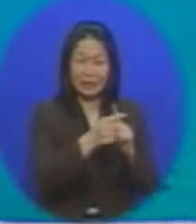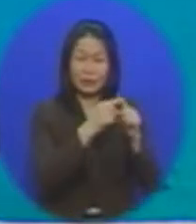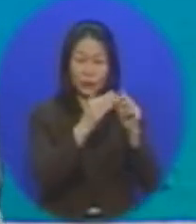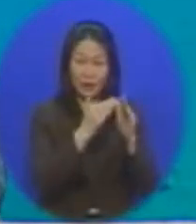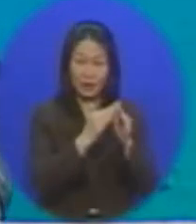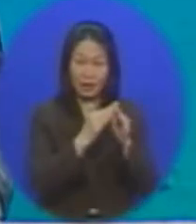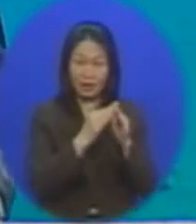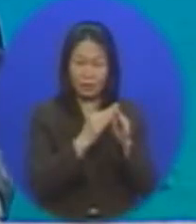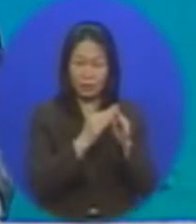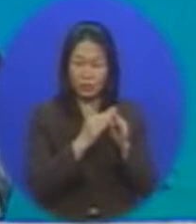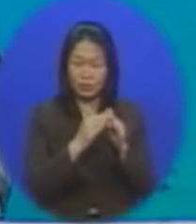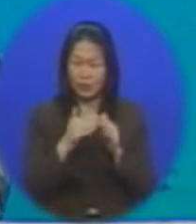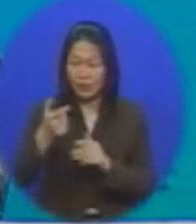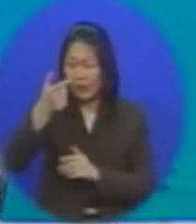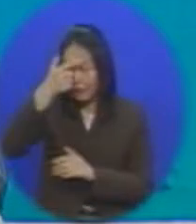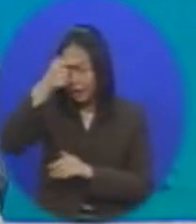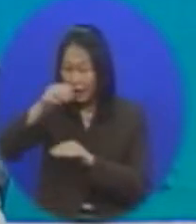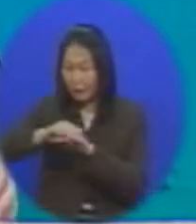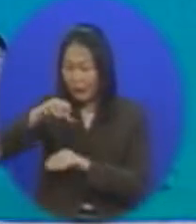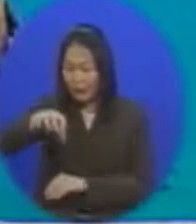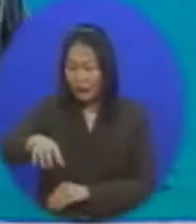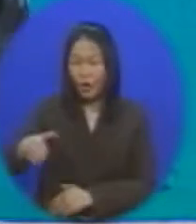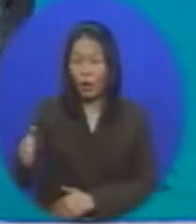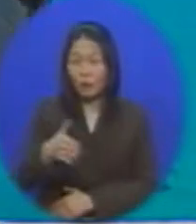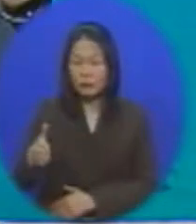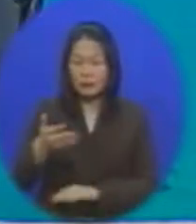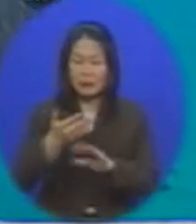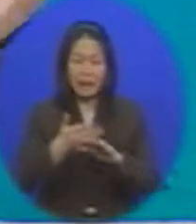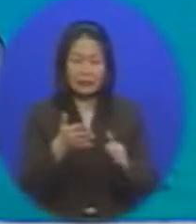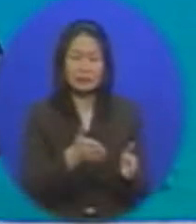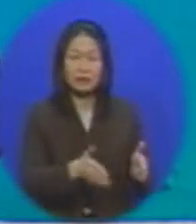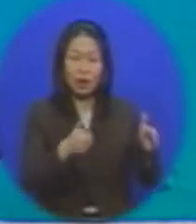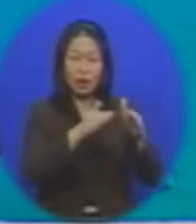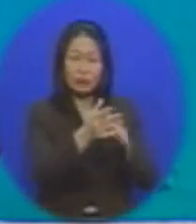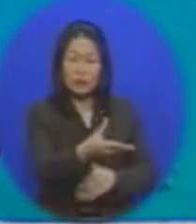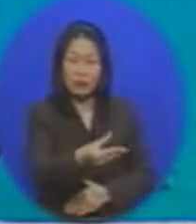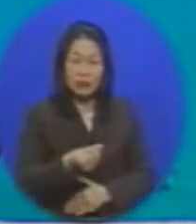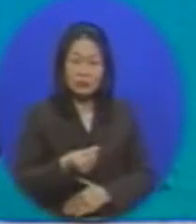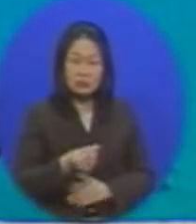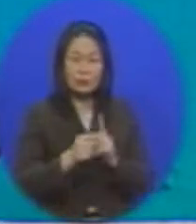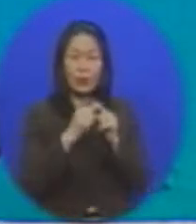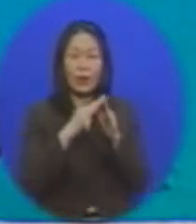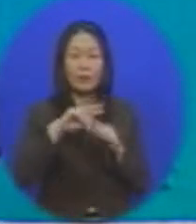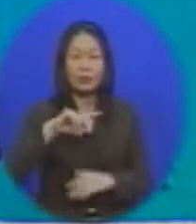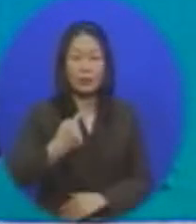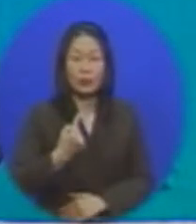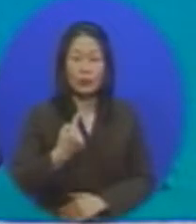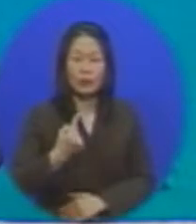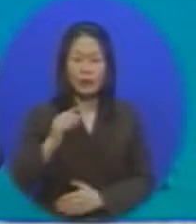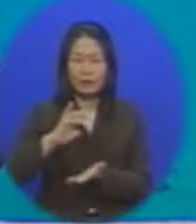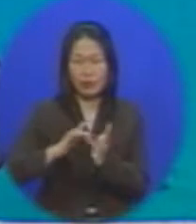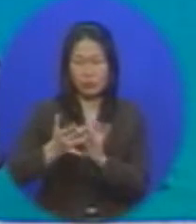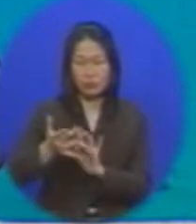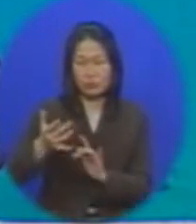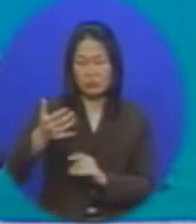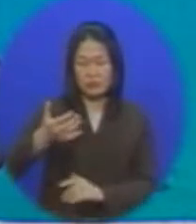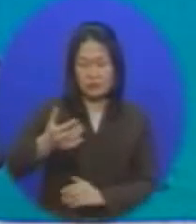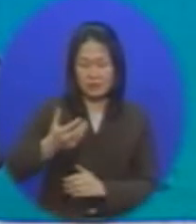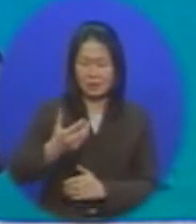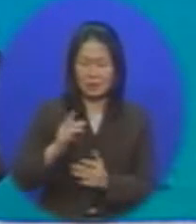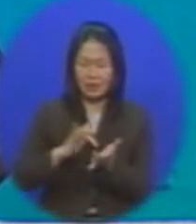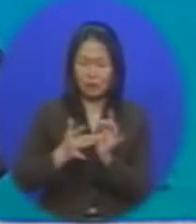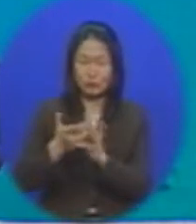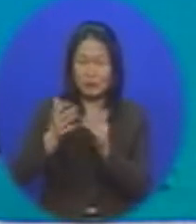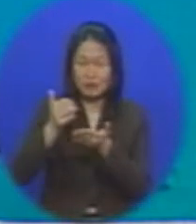예배당이 없는 그래서 다른 건물을 빌려 쓰는 그런 교회도 예수님이 교회입니다